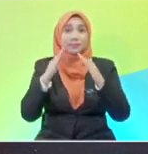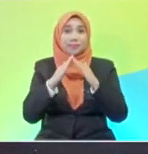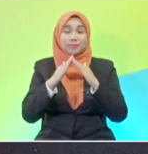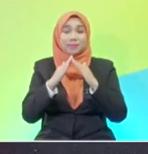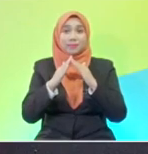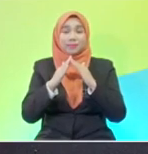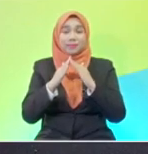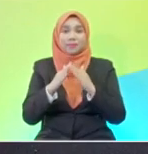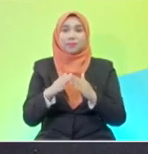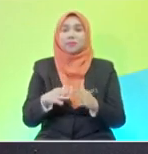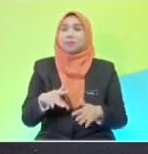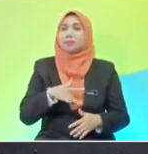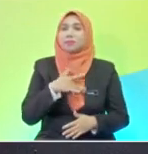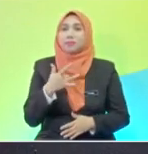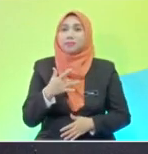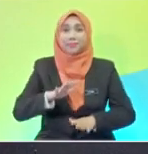kita